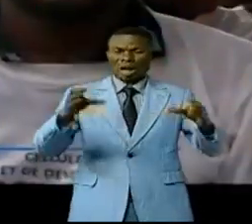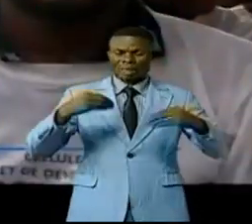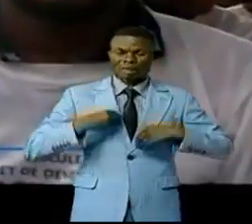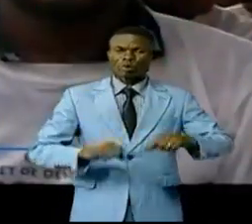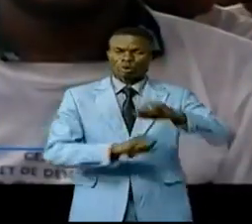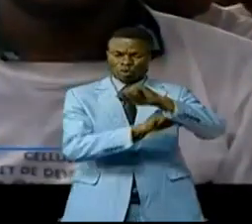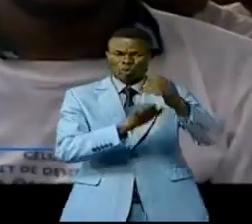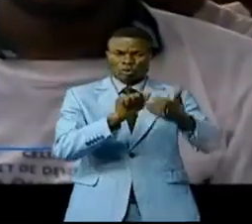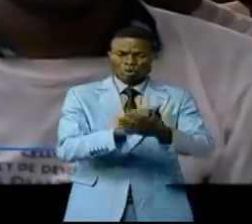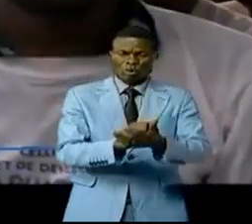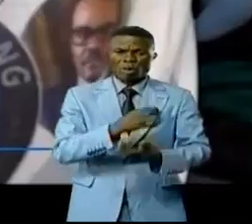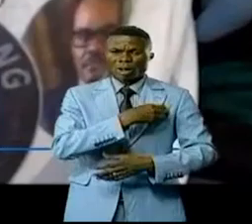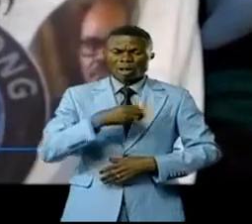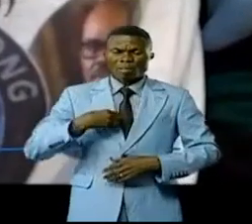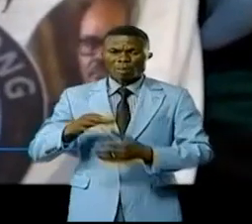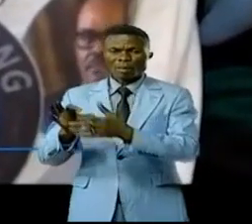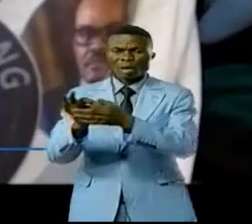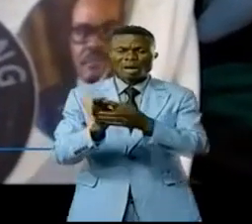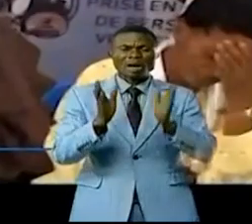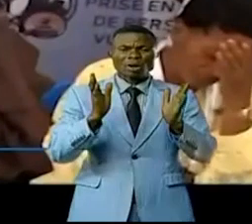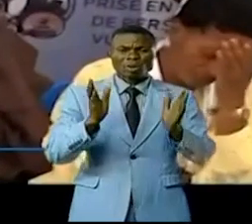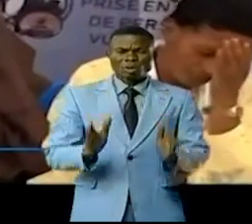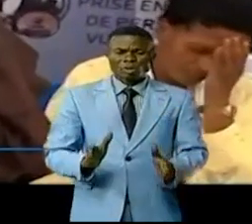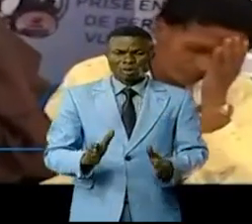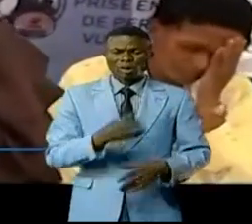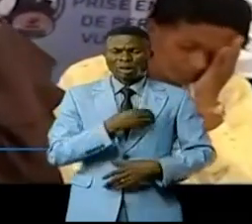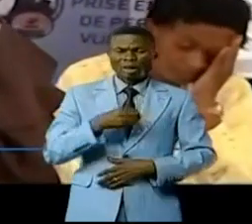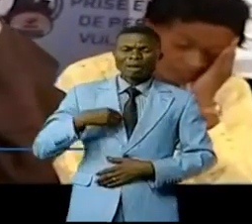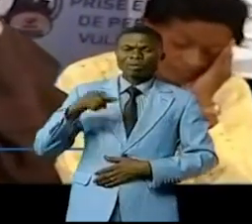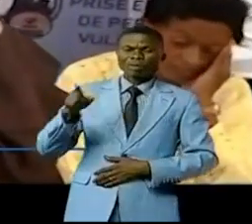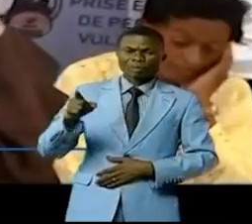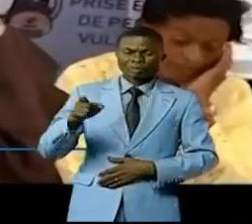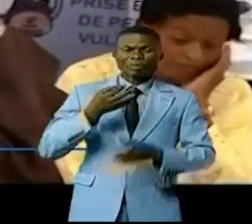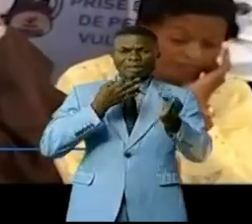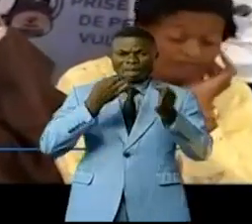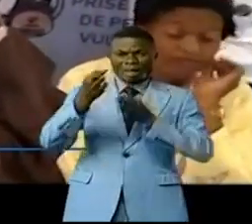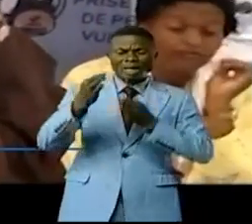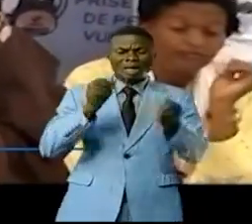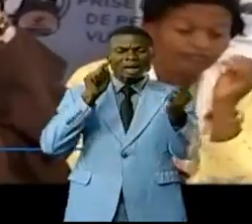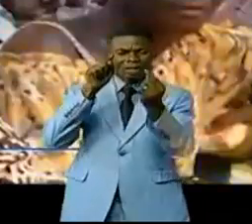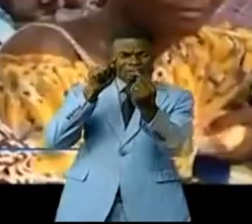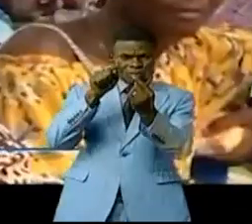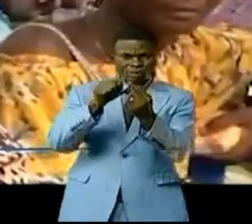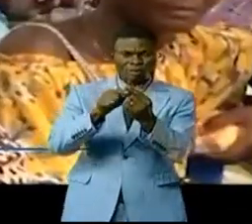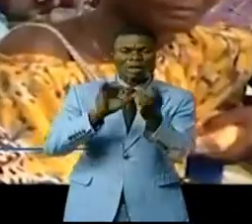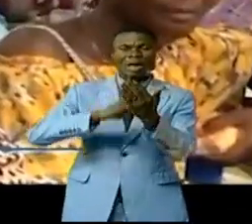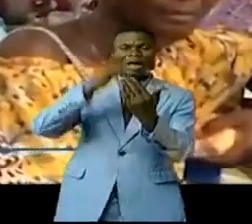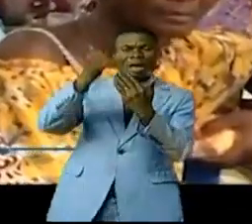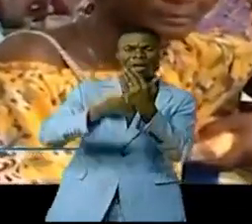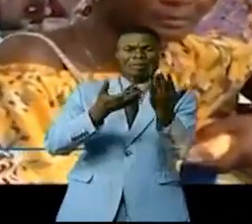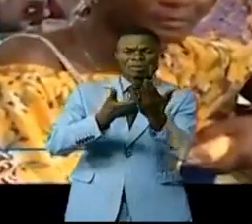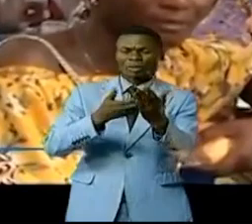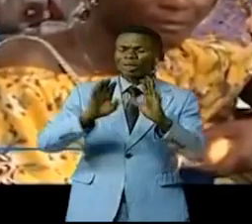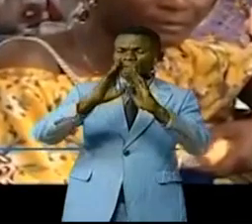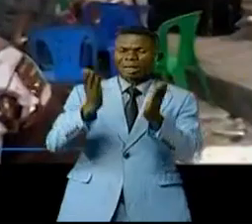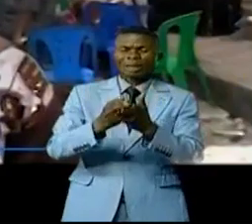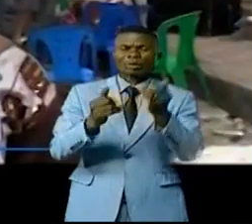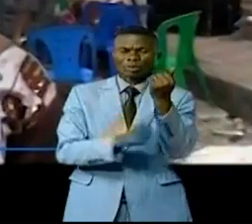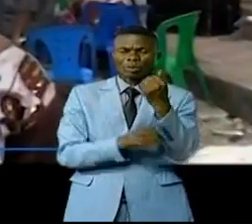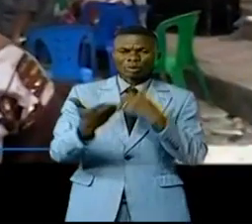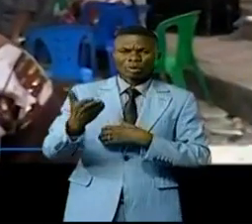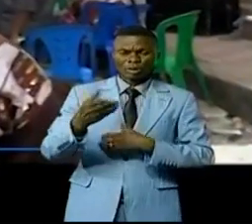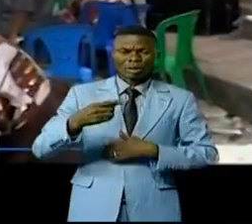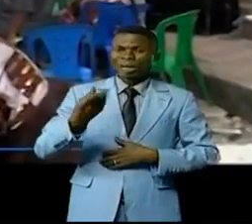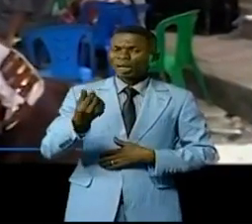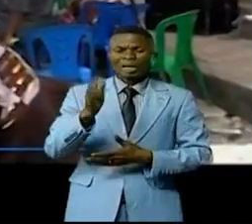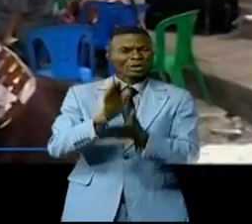La coordonnatrice du Congo Focus, Sephora Bidoya, a expliqué les objectifs de ces projets à l'assistance. Nous n'amenons pas de